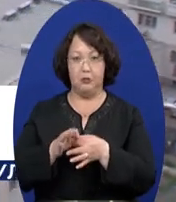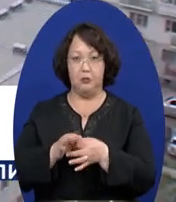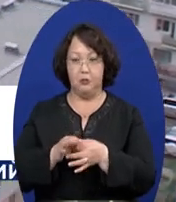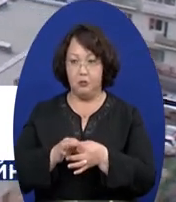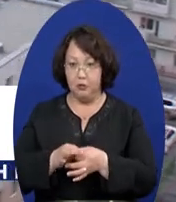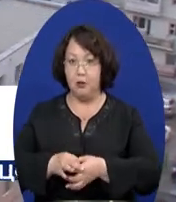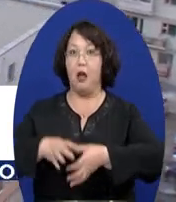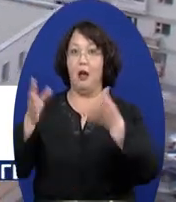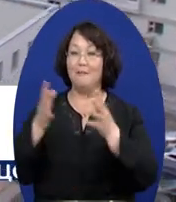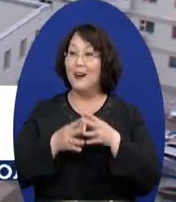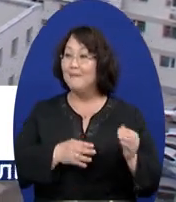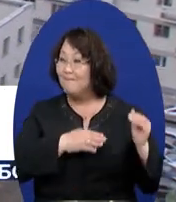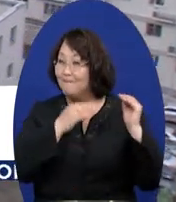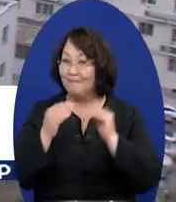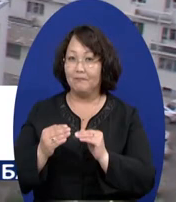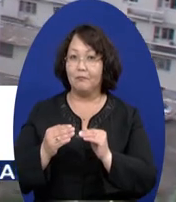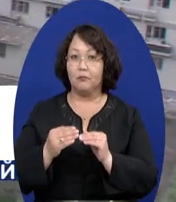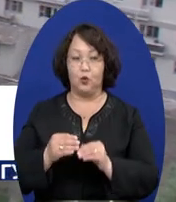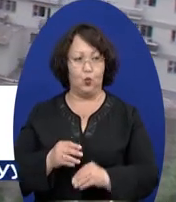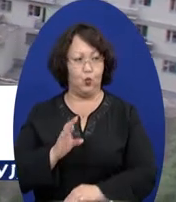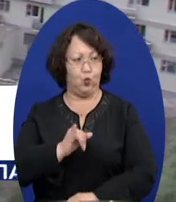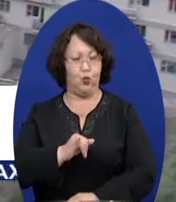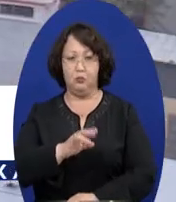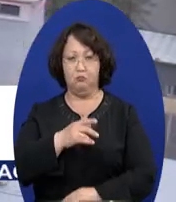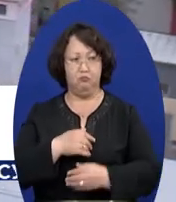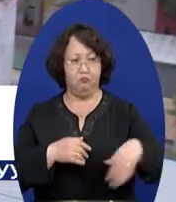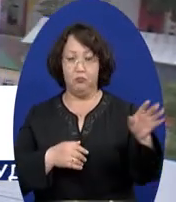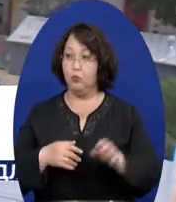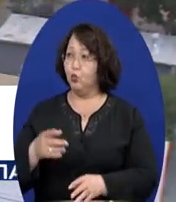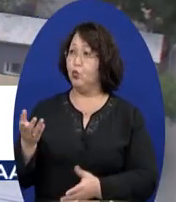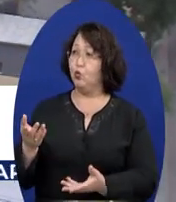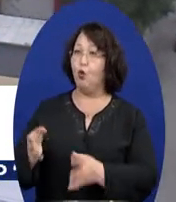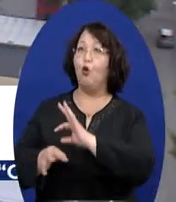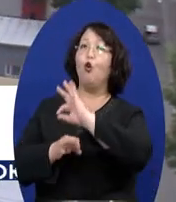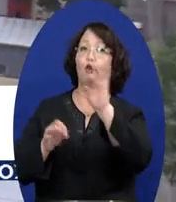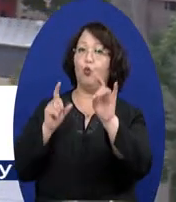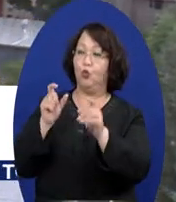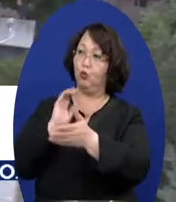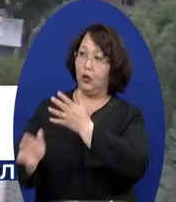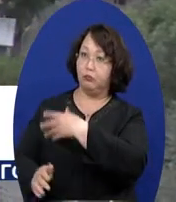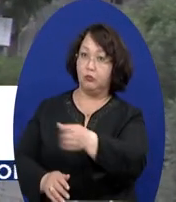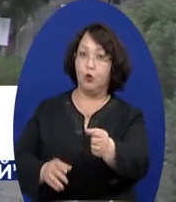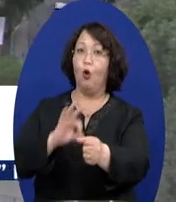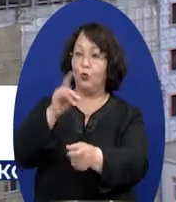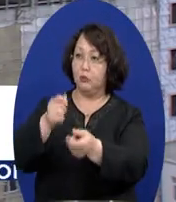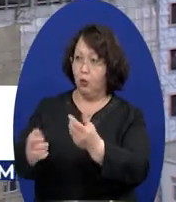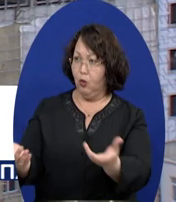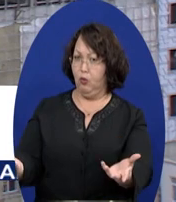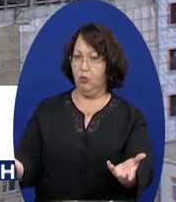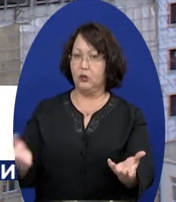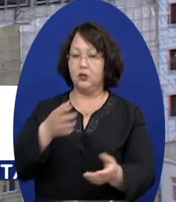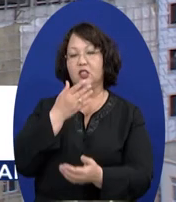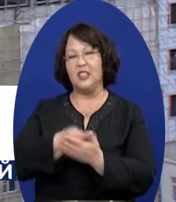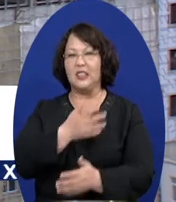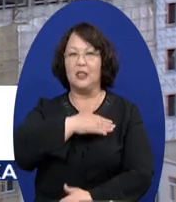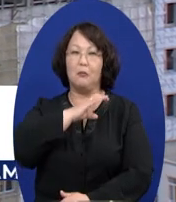орсноор байрандаа нүүж орох гэсэн боловч өөр хүнд давхар худалдсан байсан. Энэ мэт цагдаагийн байгууллагад бүртгэлтэй заллих гэмт хэрэг